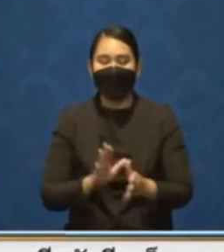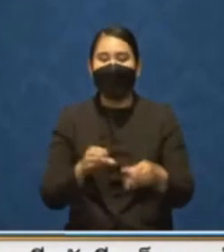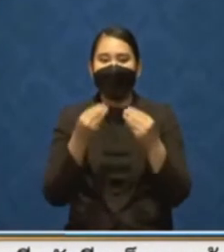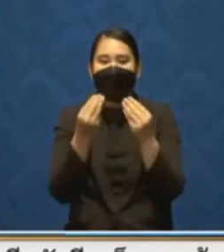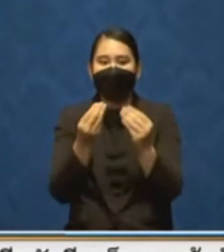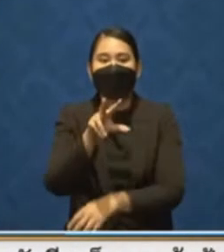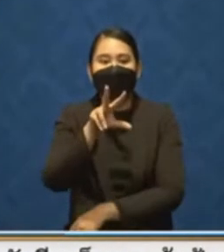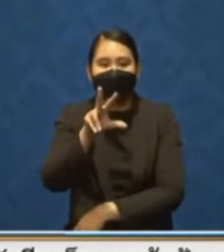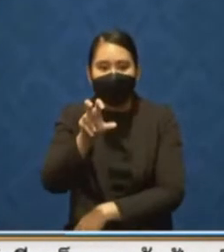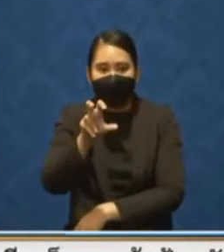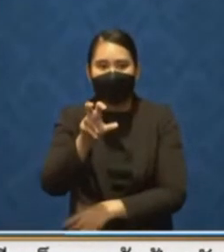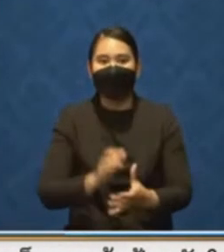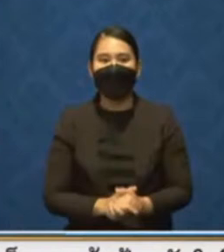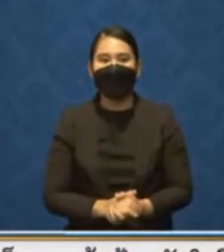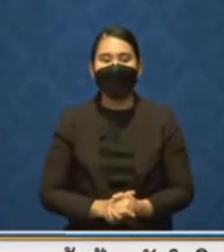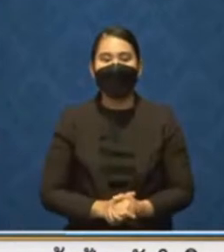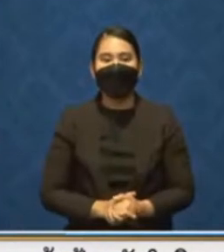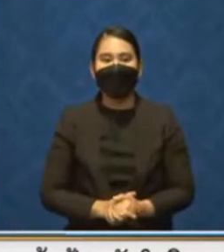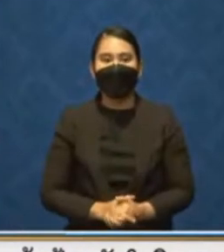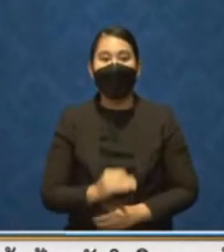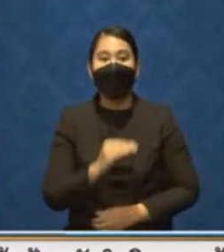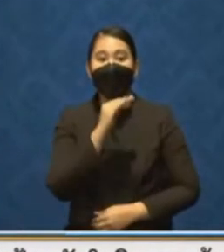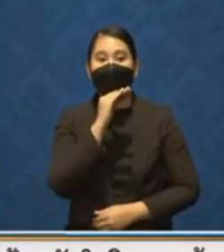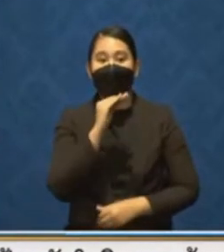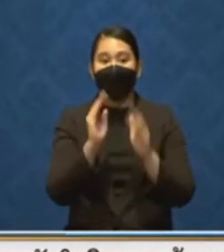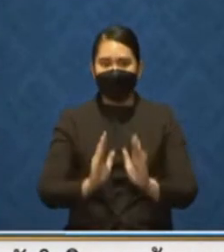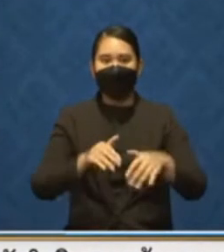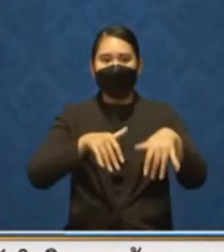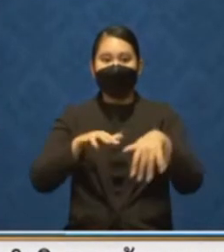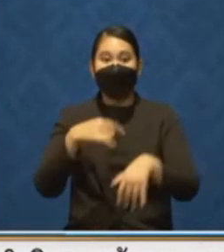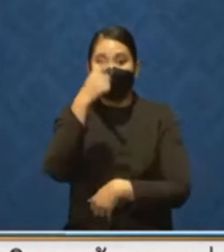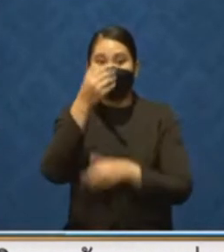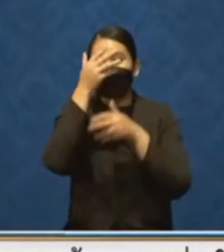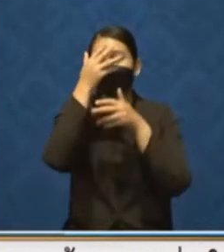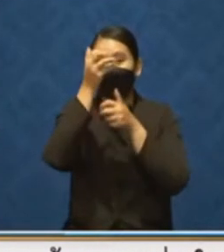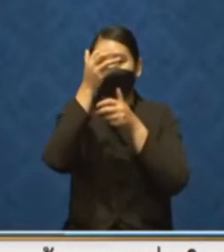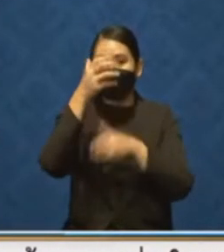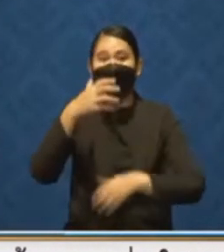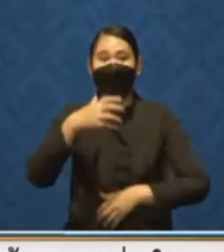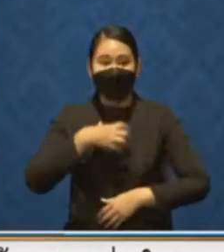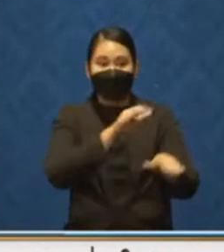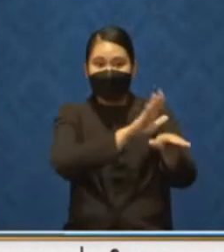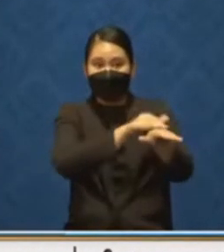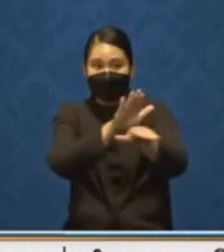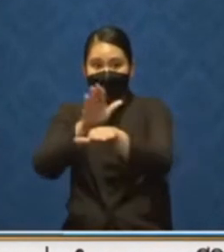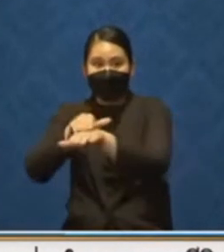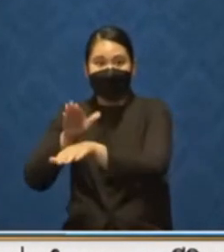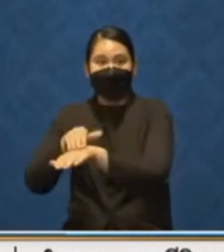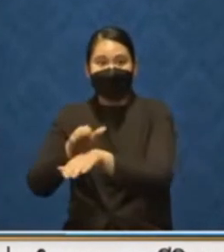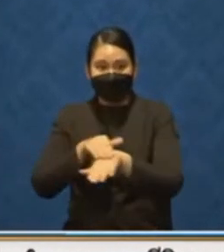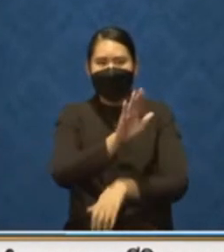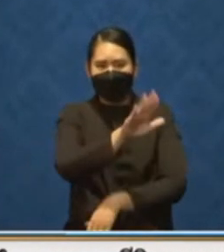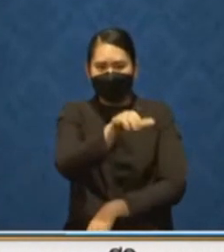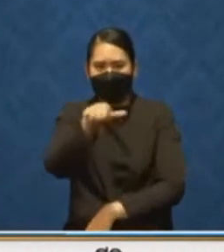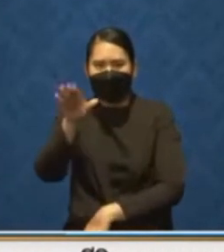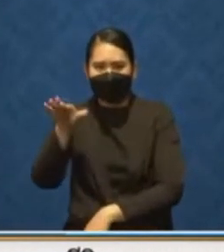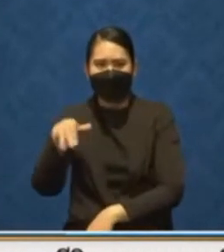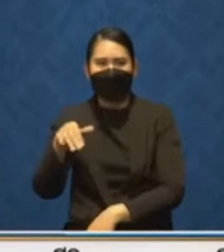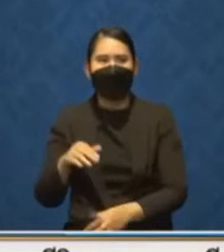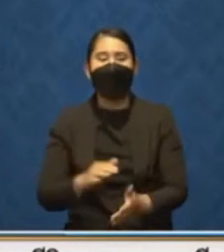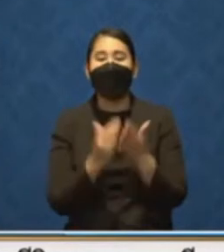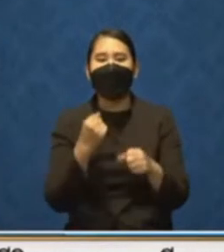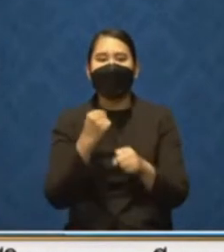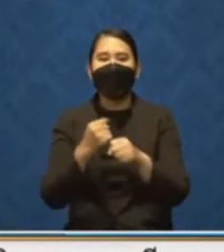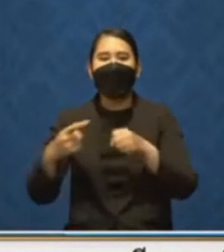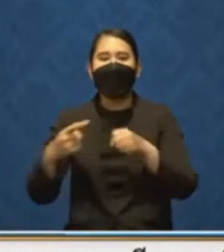ทำไมโลกครับถ้าประชาชนอยากมาถ้าไปขอให้ชาวบ้านมาม๊าหน่อยลุงช่วยหน่อยนะวันนี้ไม่ต้องทำนาน